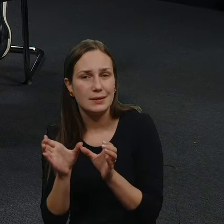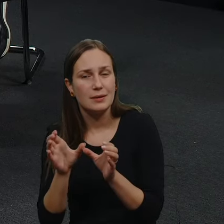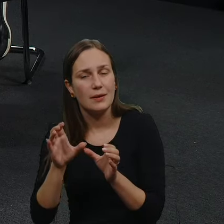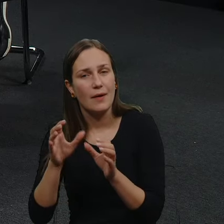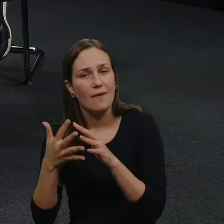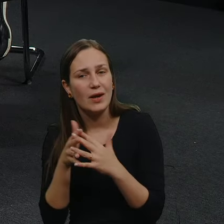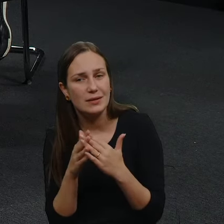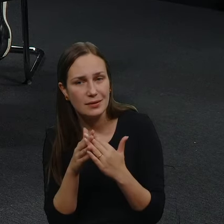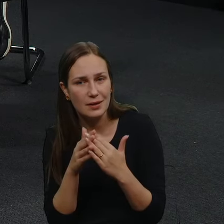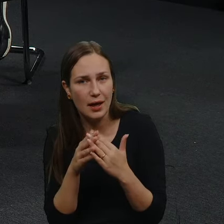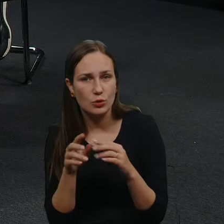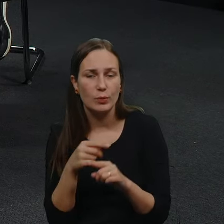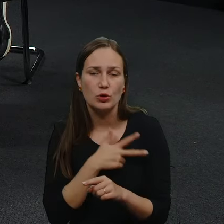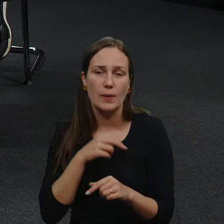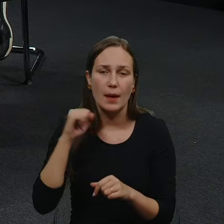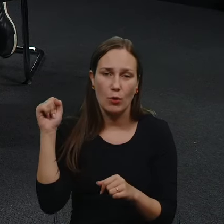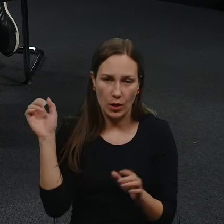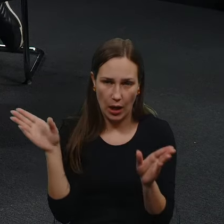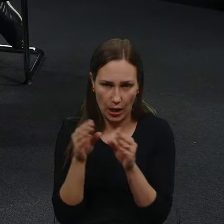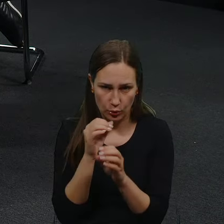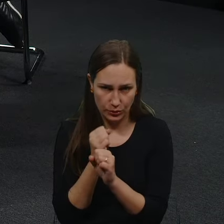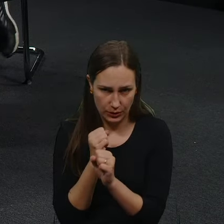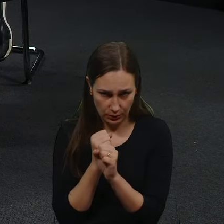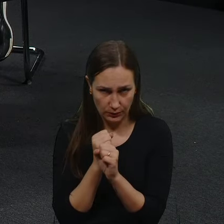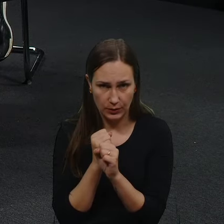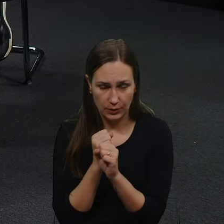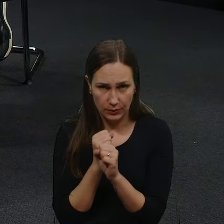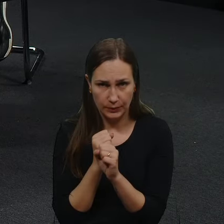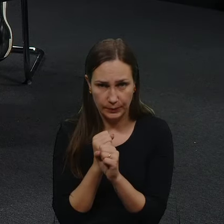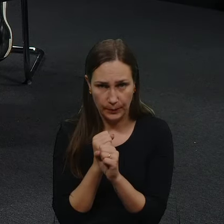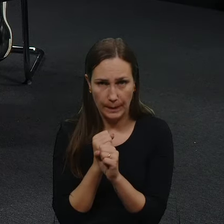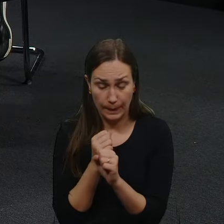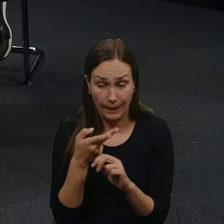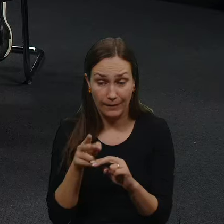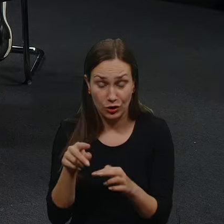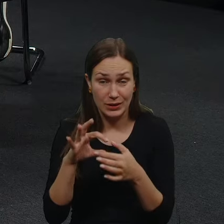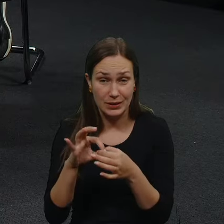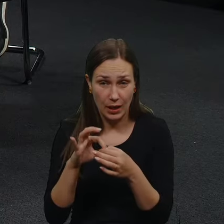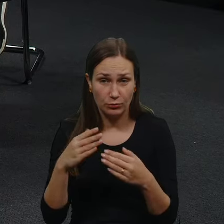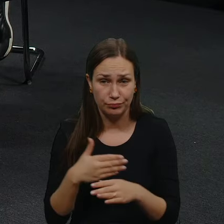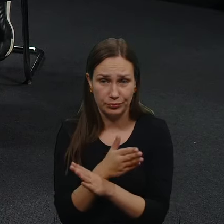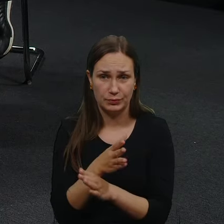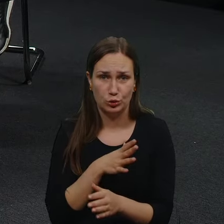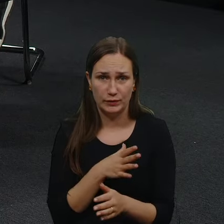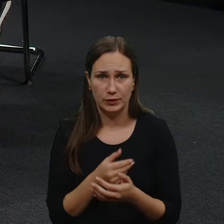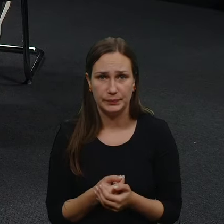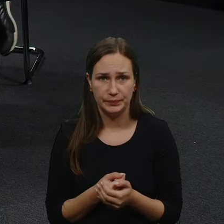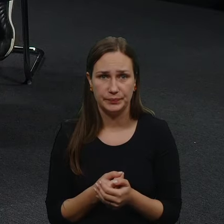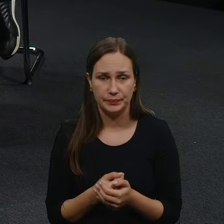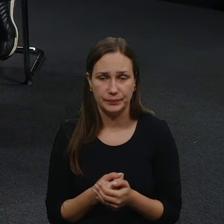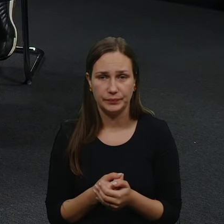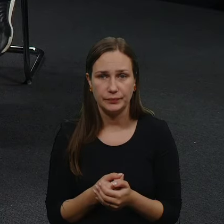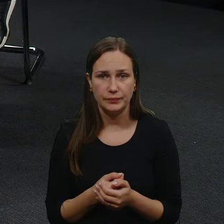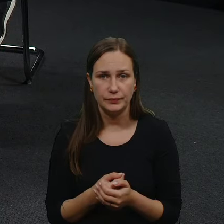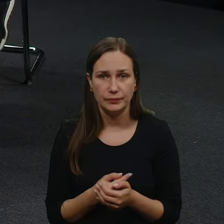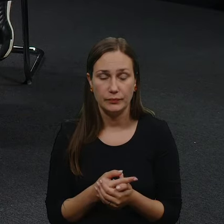valstiečių ir socialdemokratų, kurie vėliau dėl to sąjungos ir suskilo, ar ne? Tai vat, turint